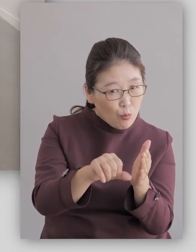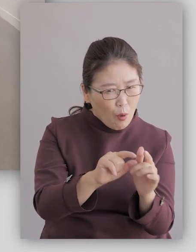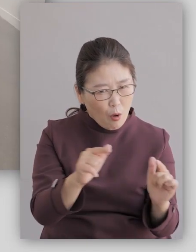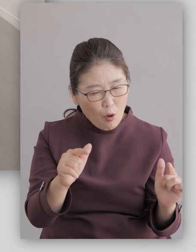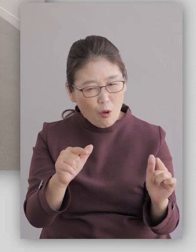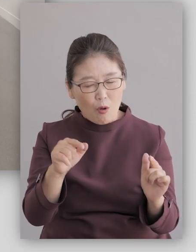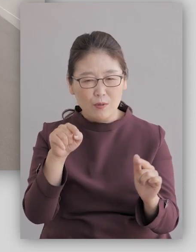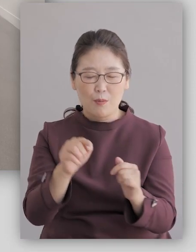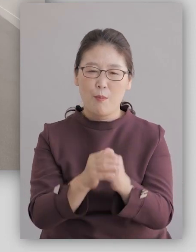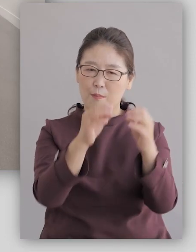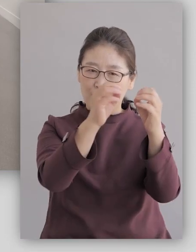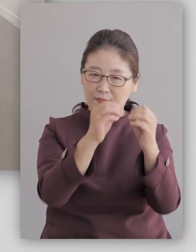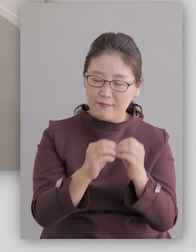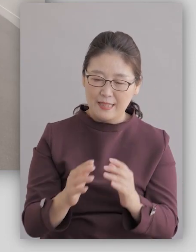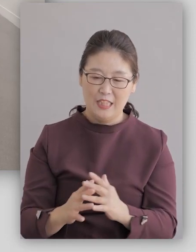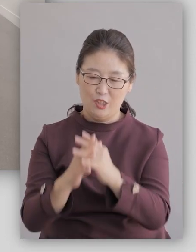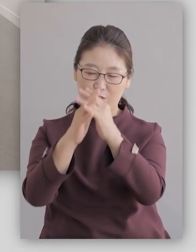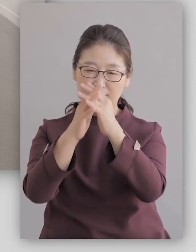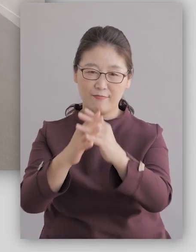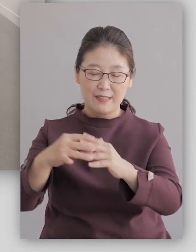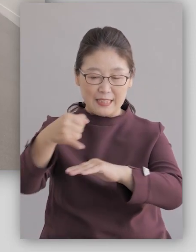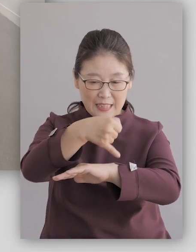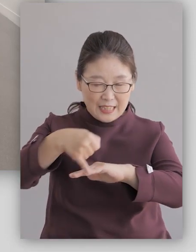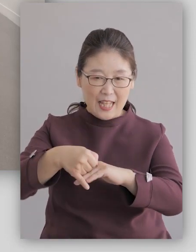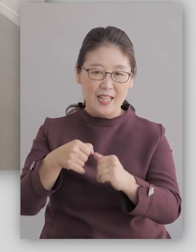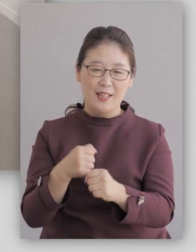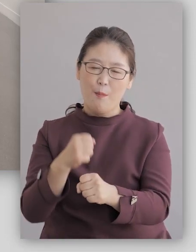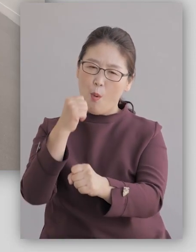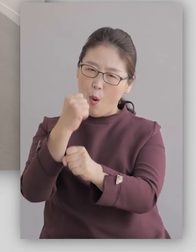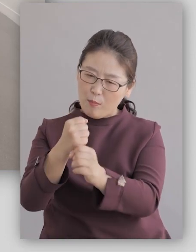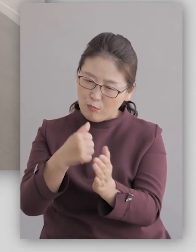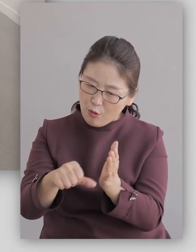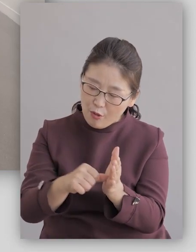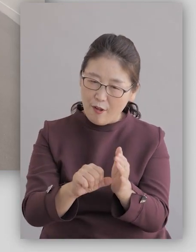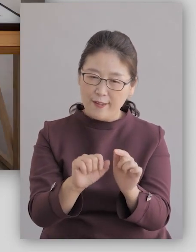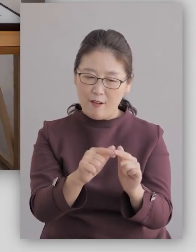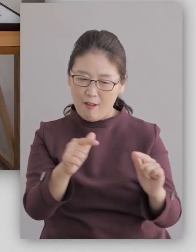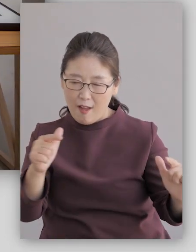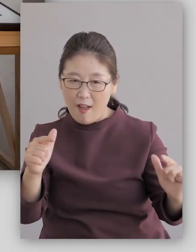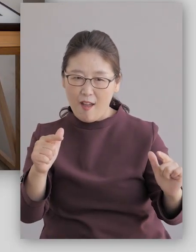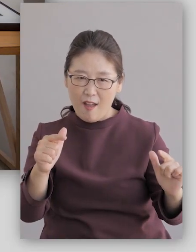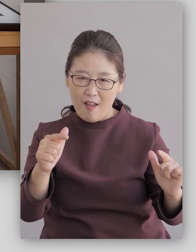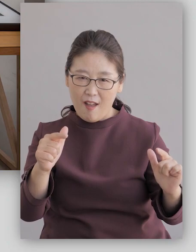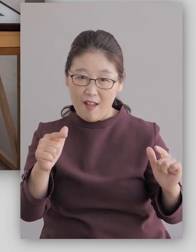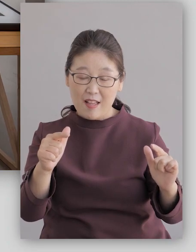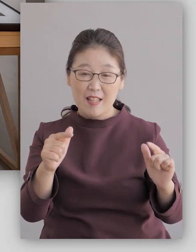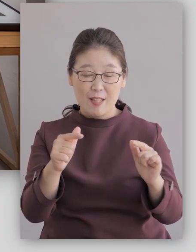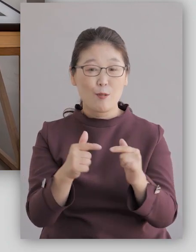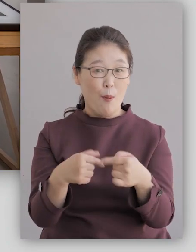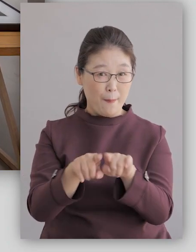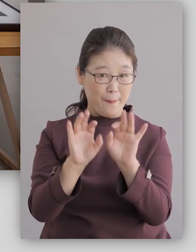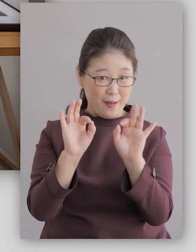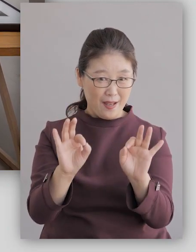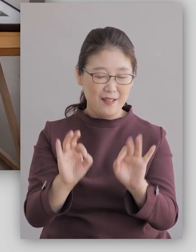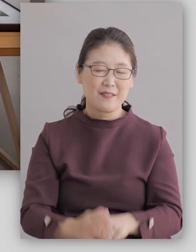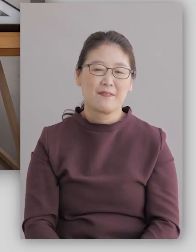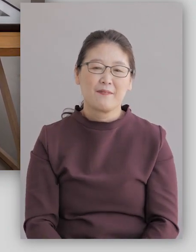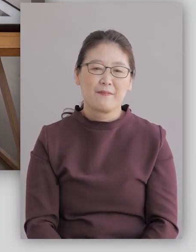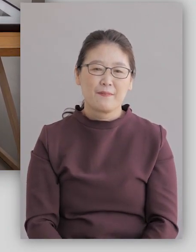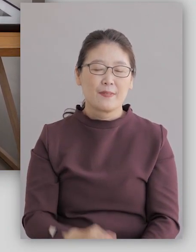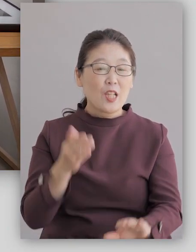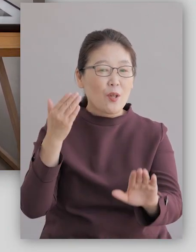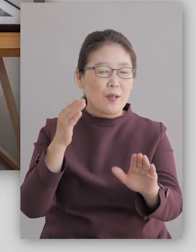아니라 문학, 건축, 디자인, 공예 이런 것들을 함께 살펴봤습니다. 현대미술이 어떤